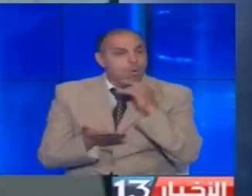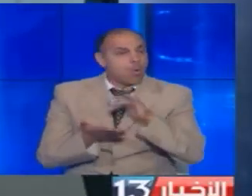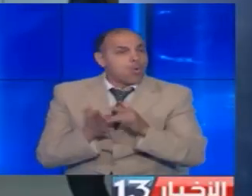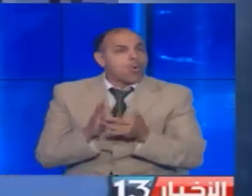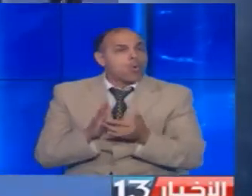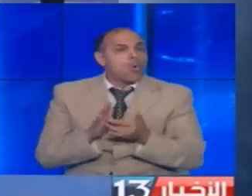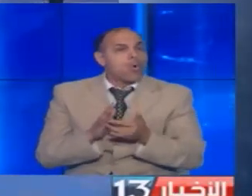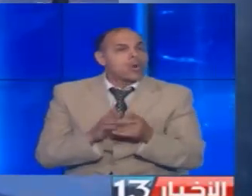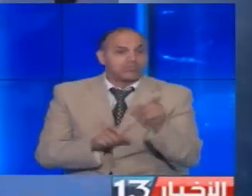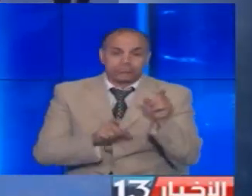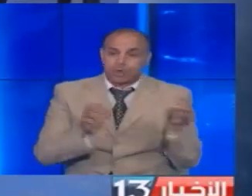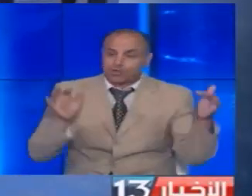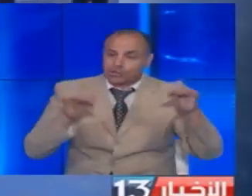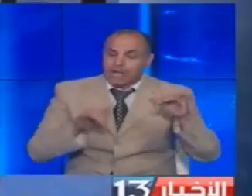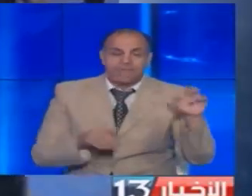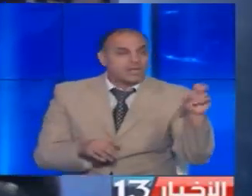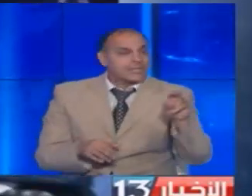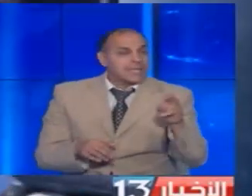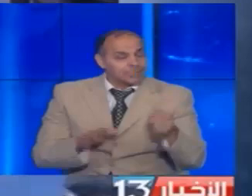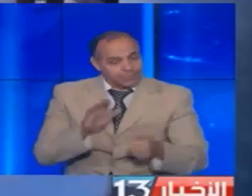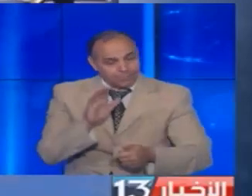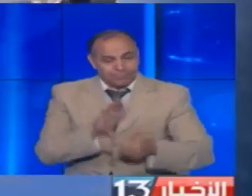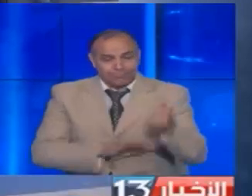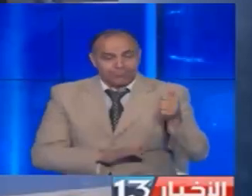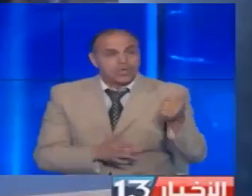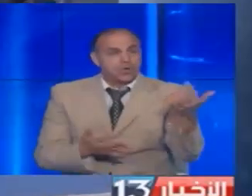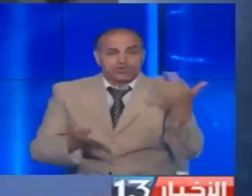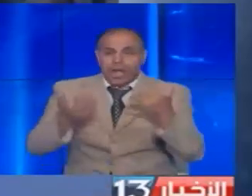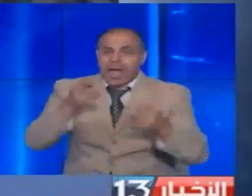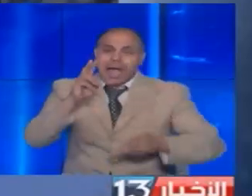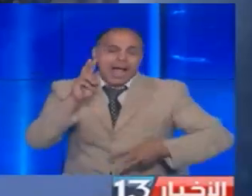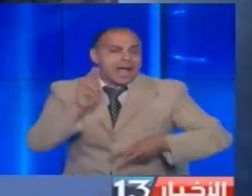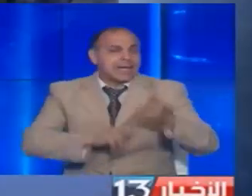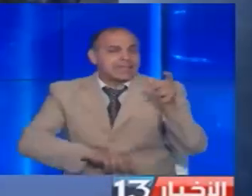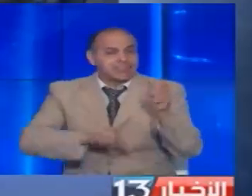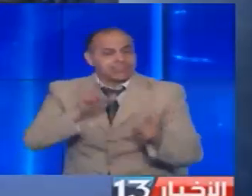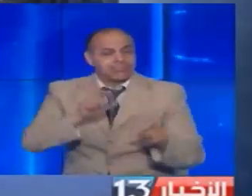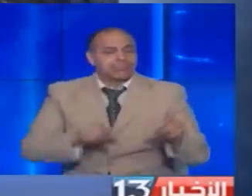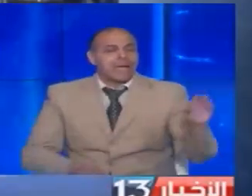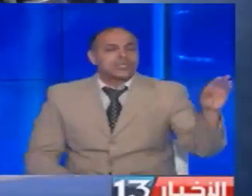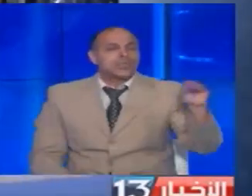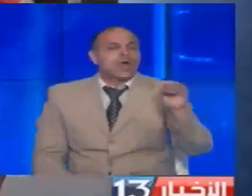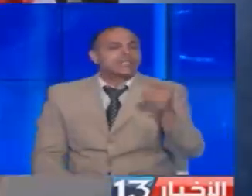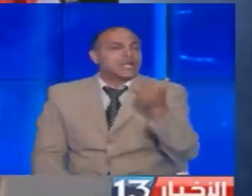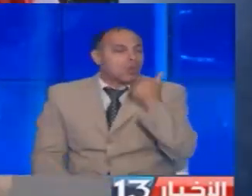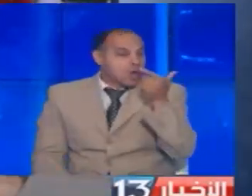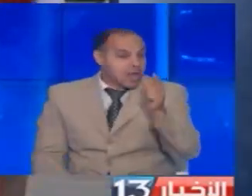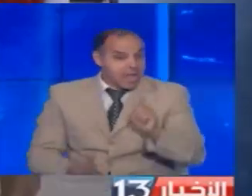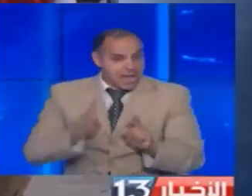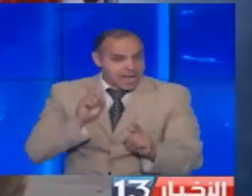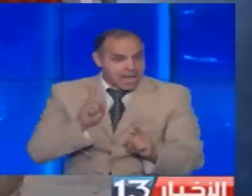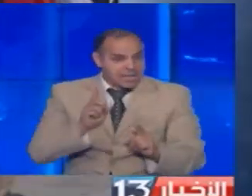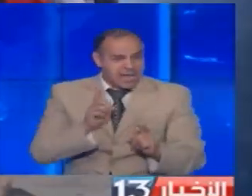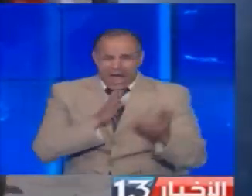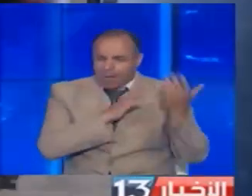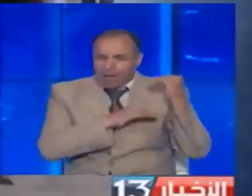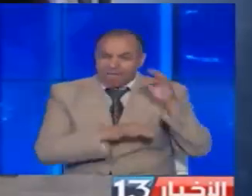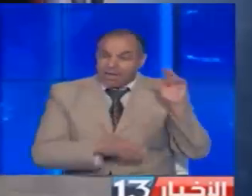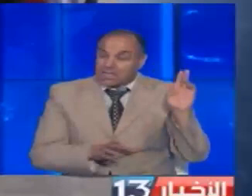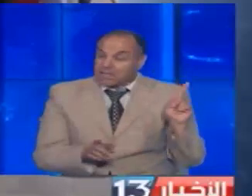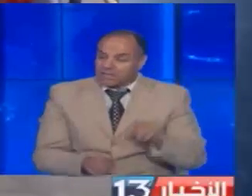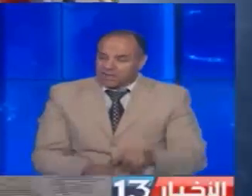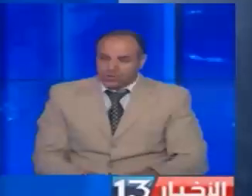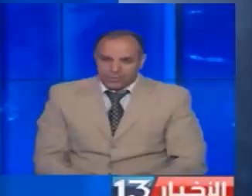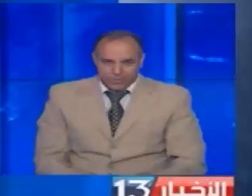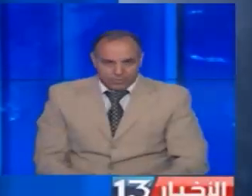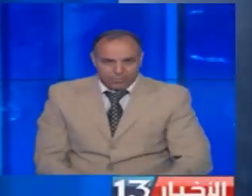الأطراف المتدخلة في القطاع لإنجاحه واستقطاب أكثر عدد من الأسواق السياحية خاصة منها التقليدية.